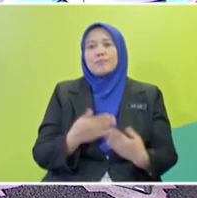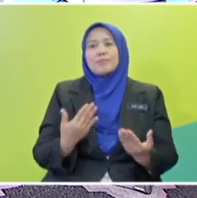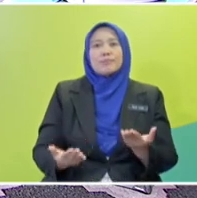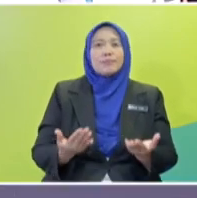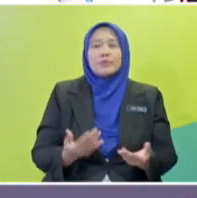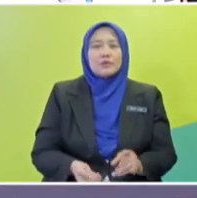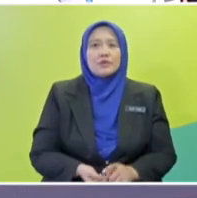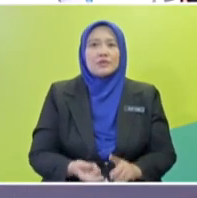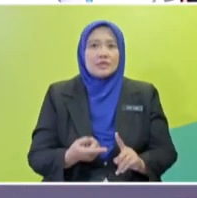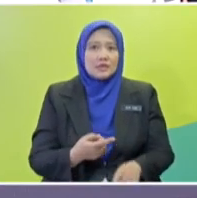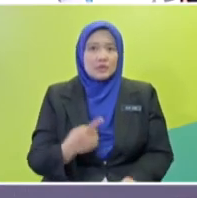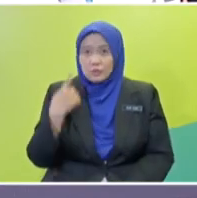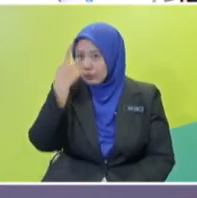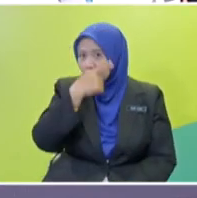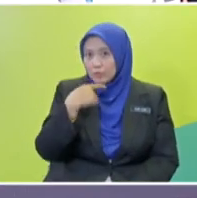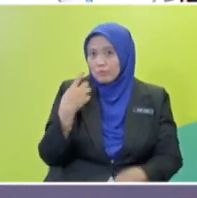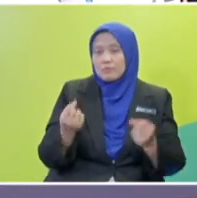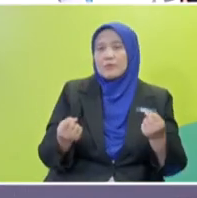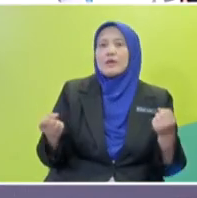Oke mungkin dari segi kehidupan